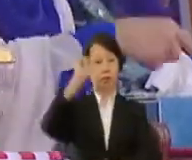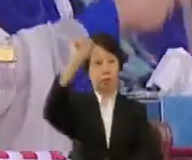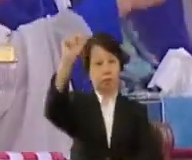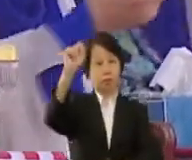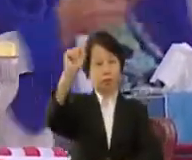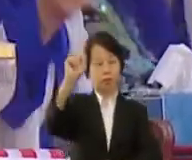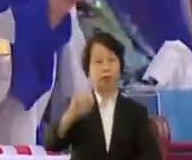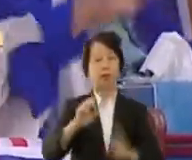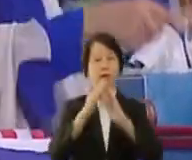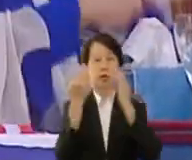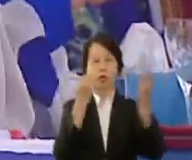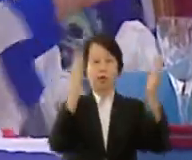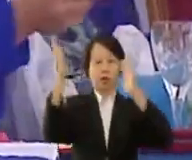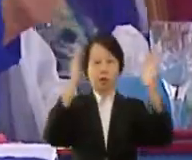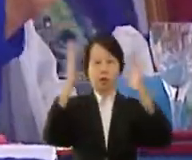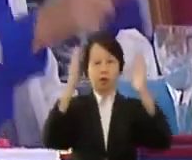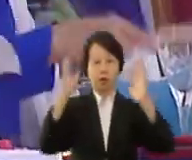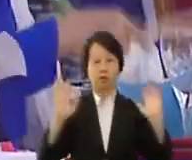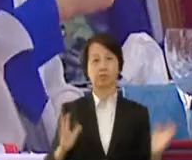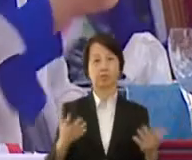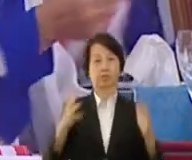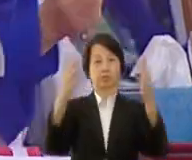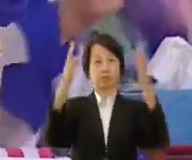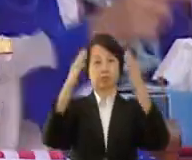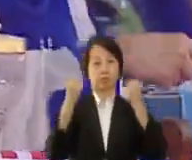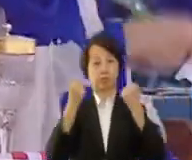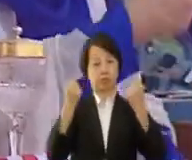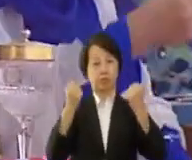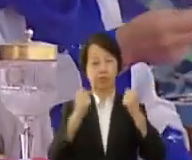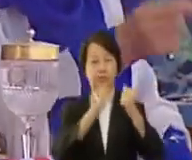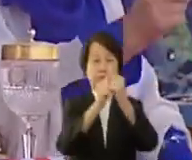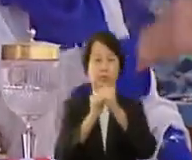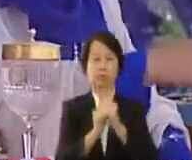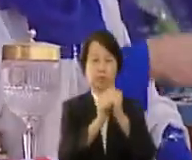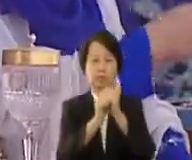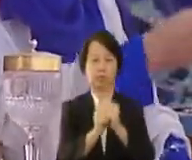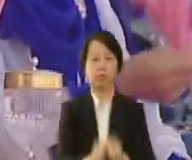Kebangsaan keluarga Malaysia, teguh bersama.